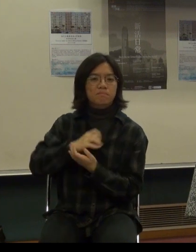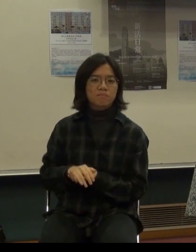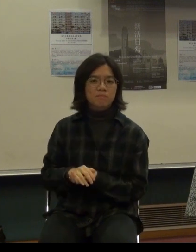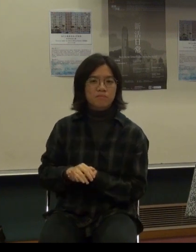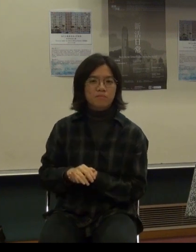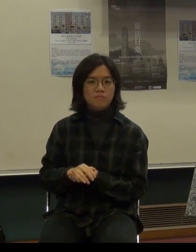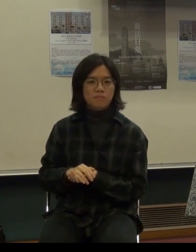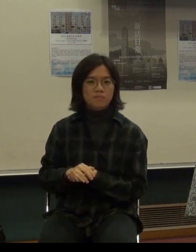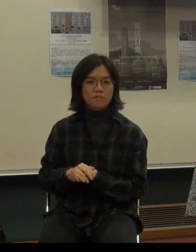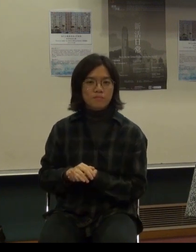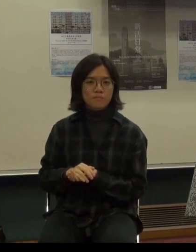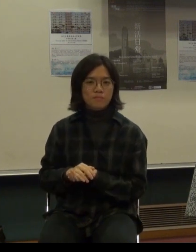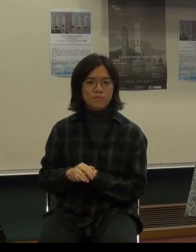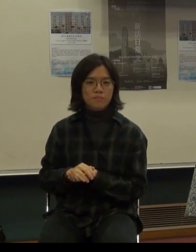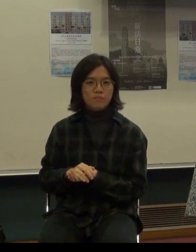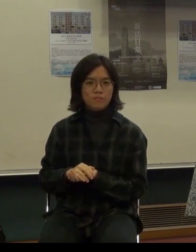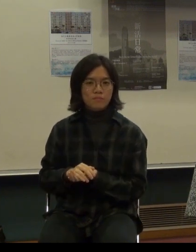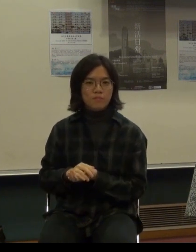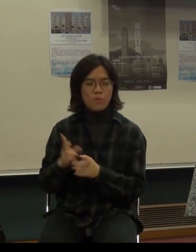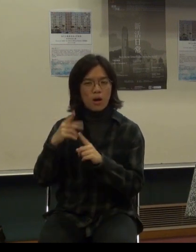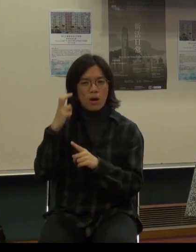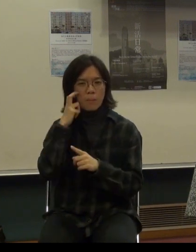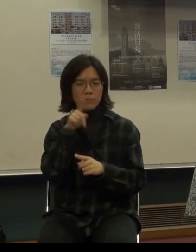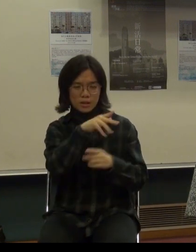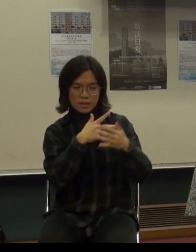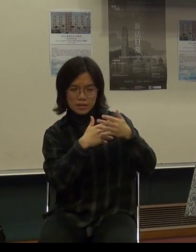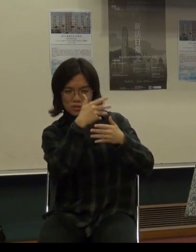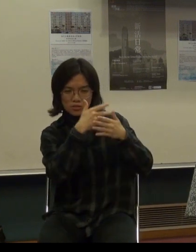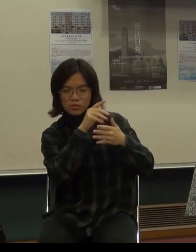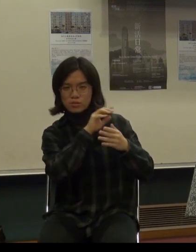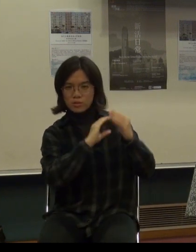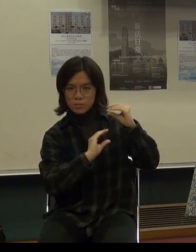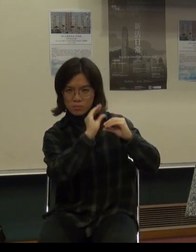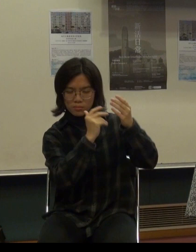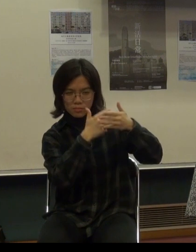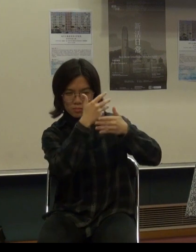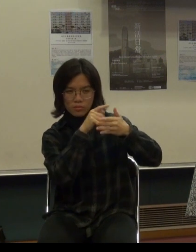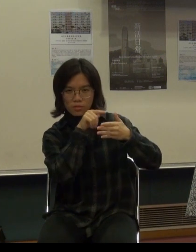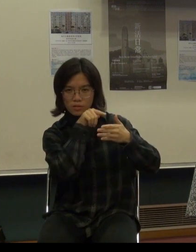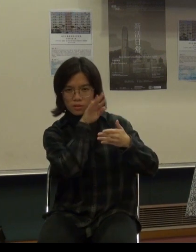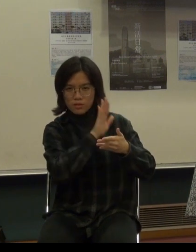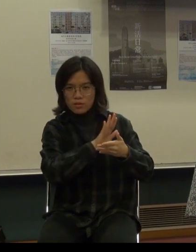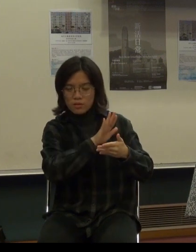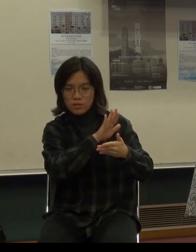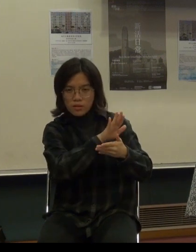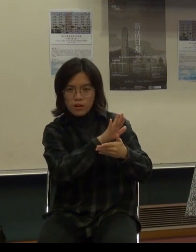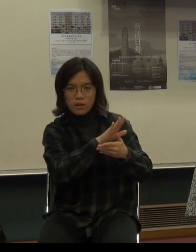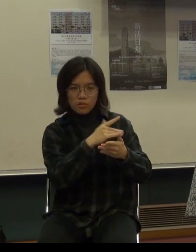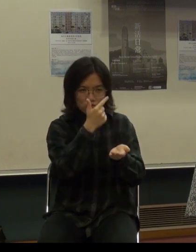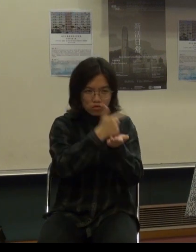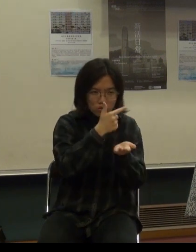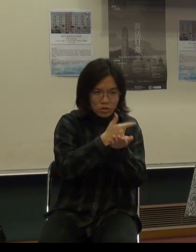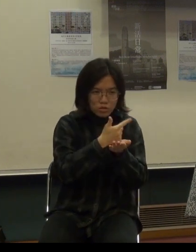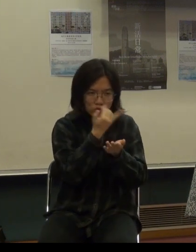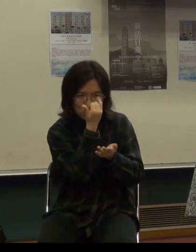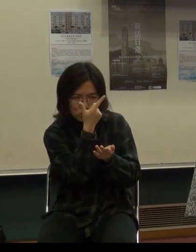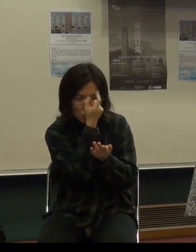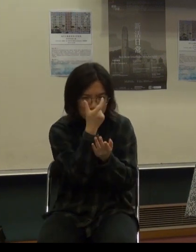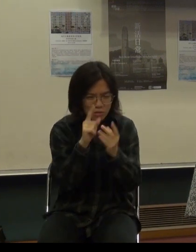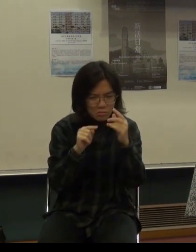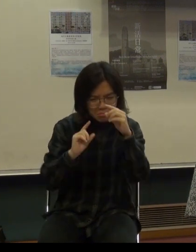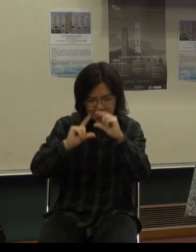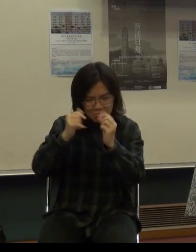冇討論啊，或者係並冇因為嗰個建築物嗰、那個建築嘅價值或者重要性咧，而去決